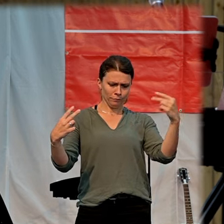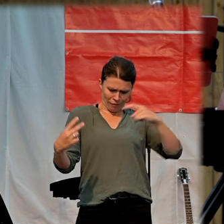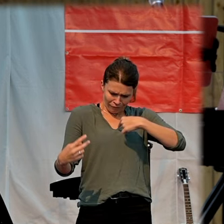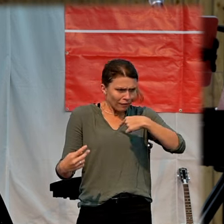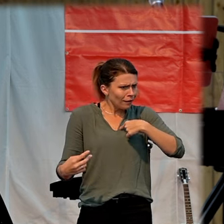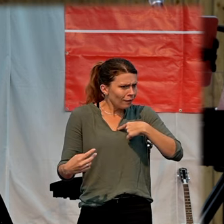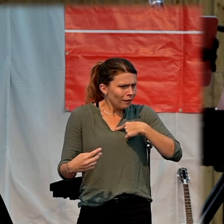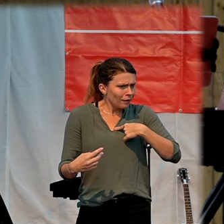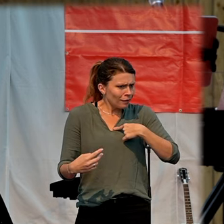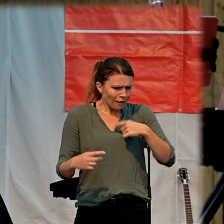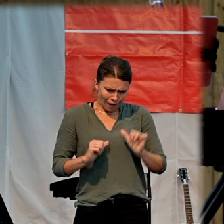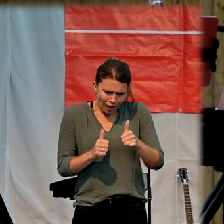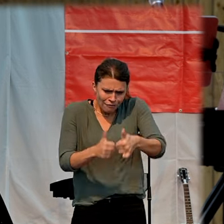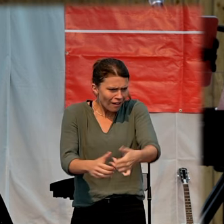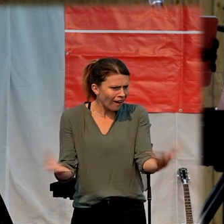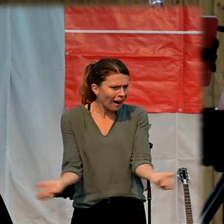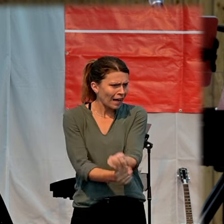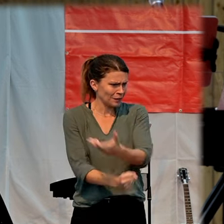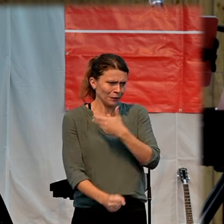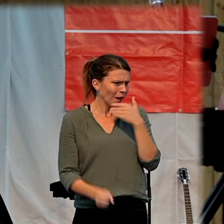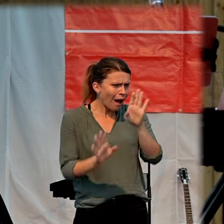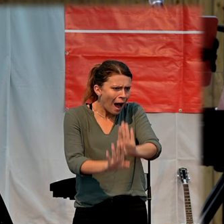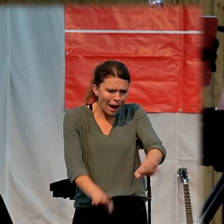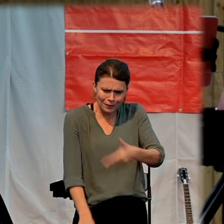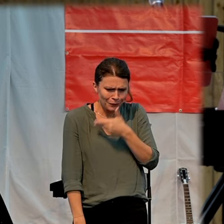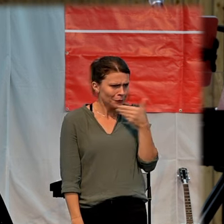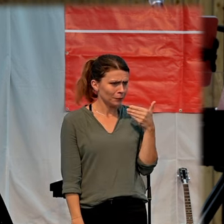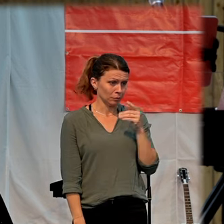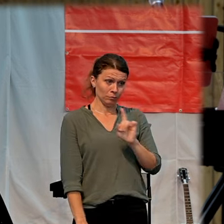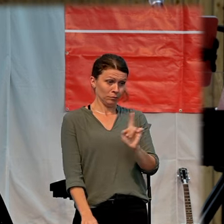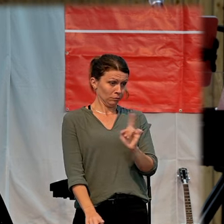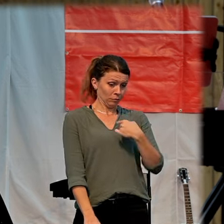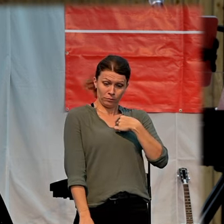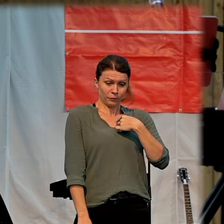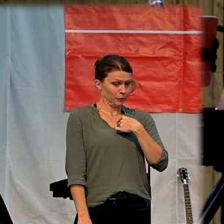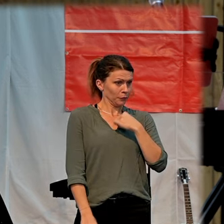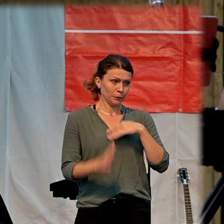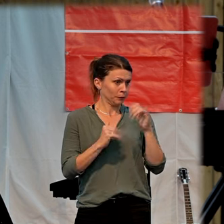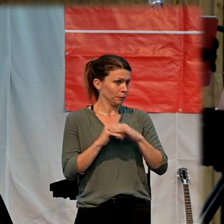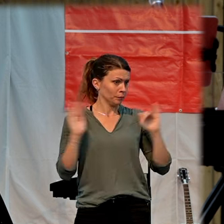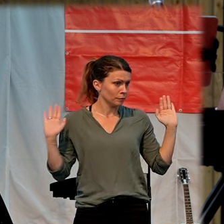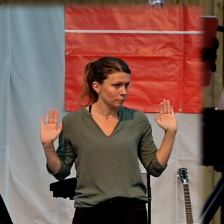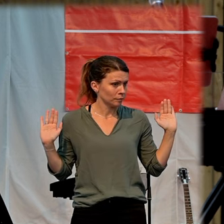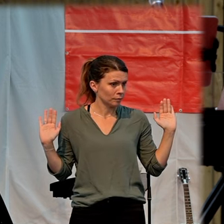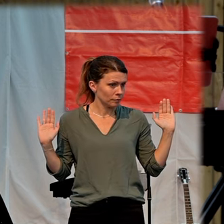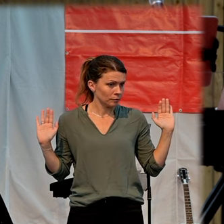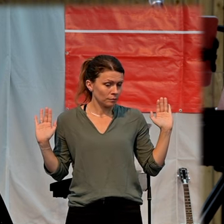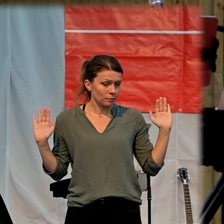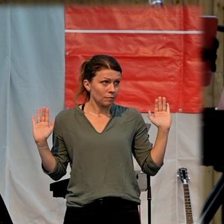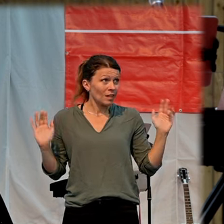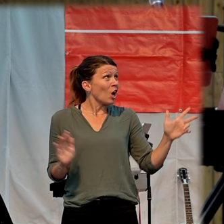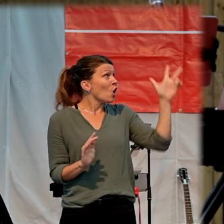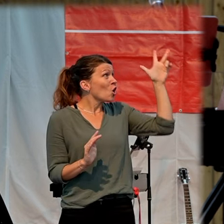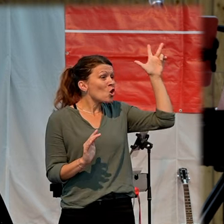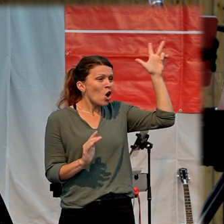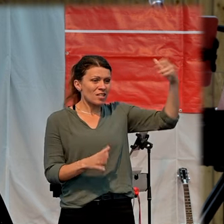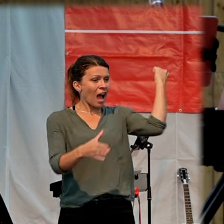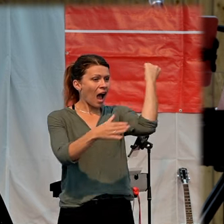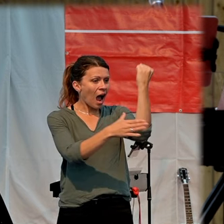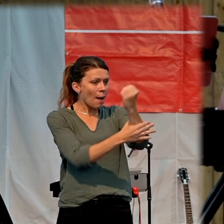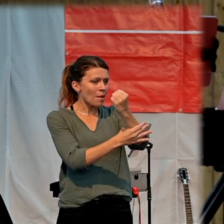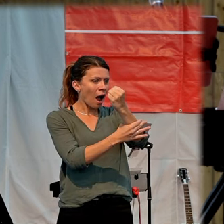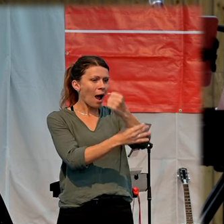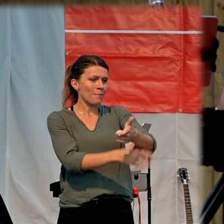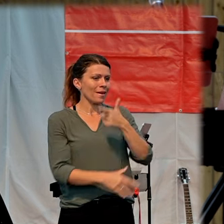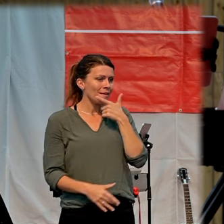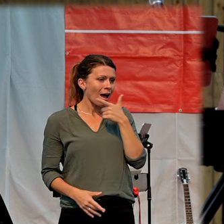hätten wir aus einer eigenen Kraft oder Frömmigkeit bewirkt, dass er gehen kann? Der Gott Abrahams, der Gott Isaaks